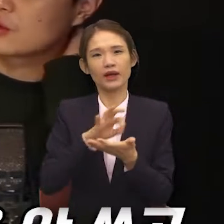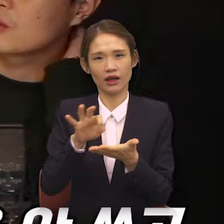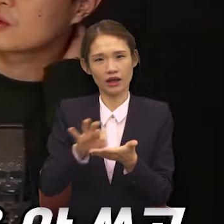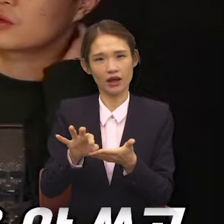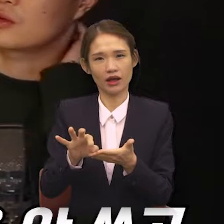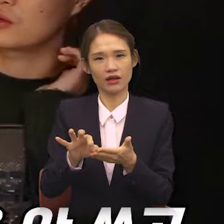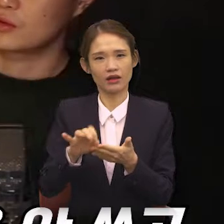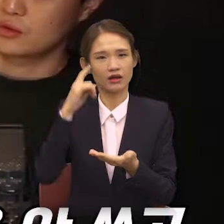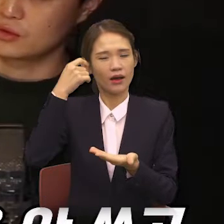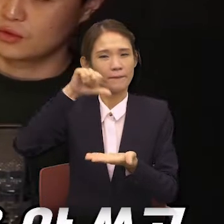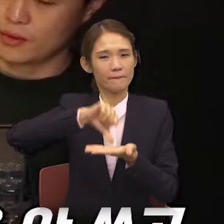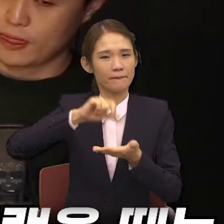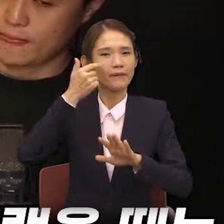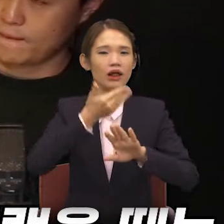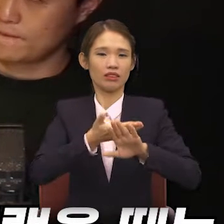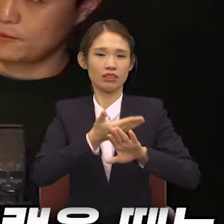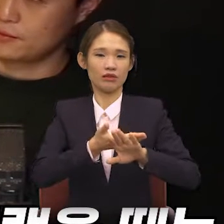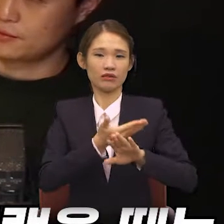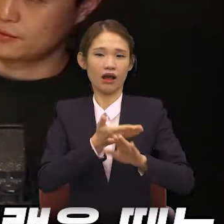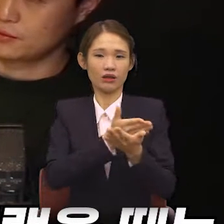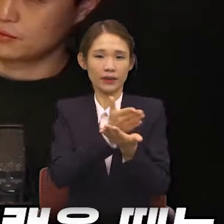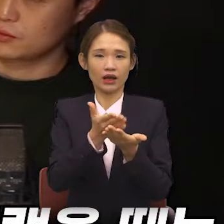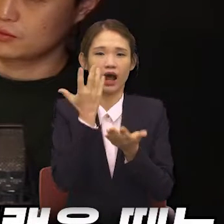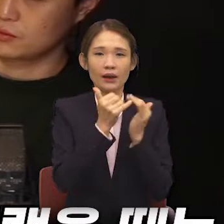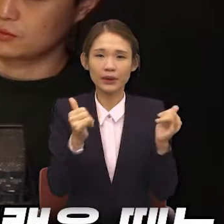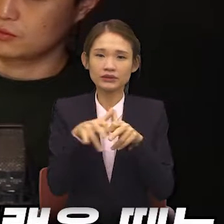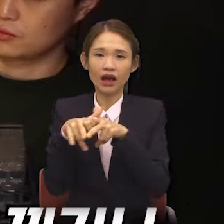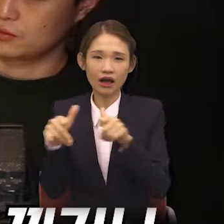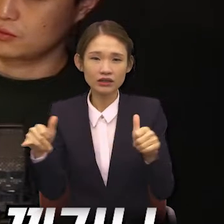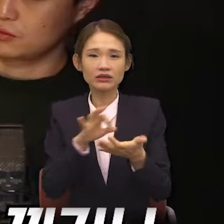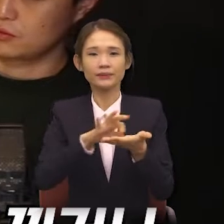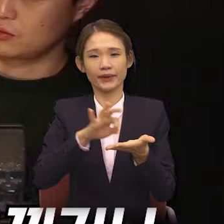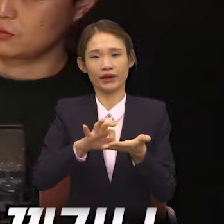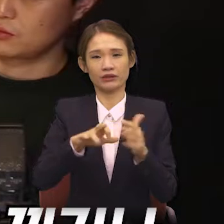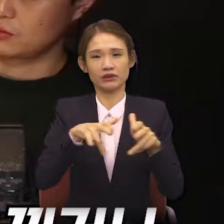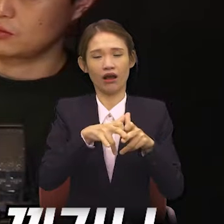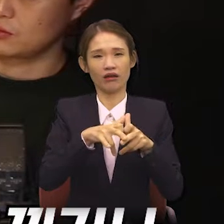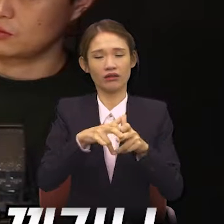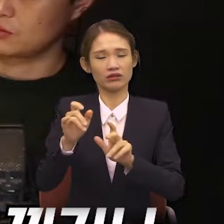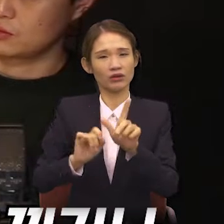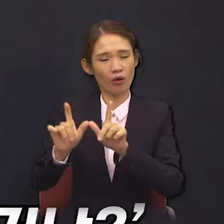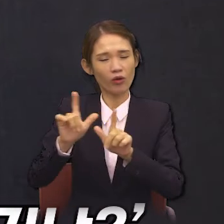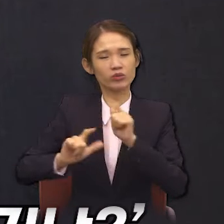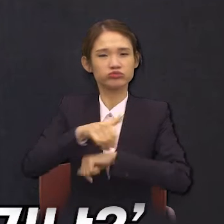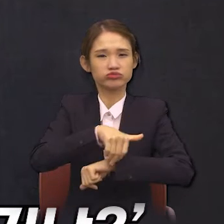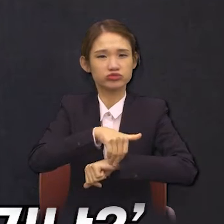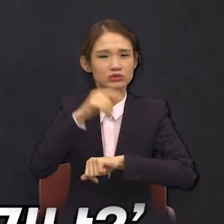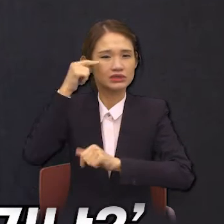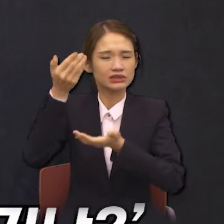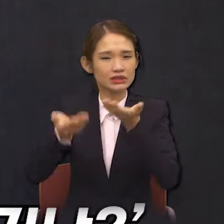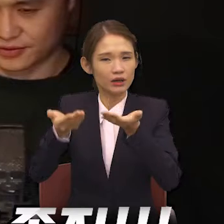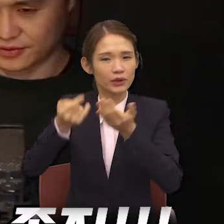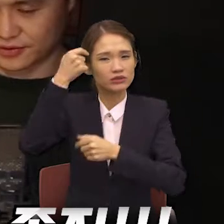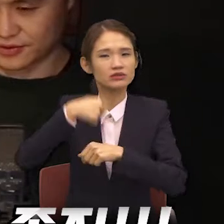근데 거꾸로 그런 말 안 쓰고 그럼 다른 방향으로 일반인 장애인 뭐 이렇게 했을 때는 그럼 장애인들이 불편함을 느끼거나 차별적으로 느끼는